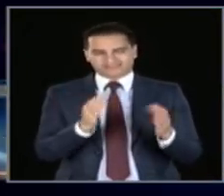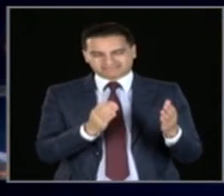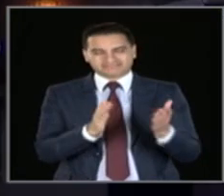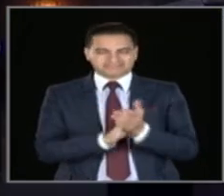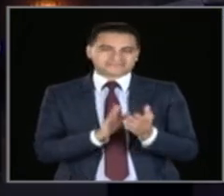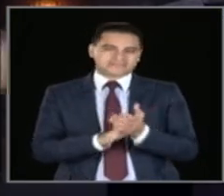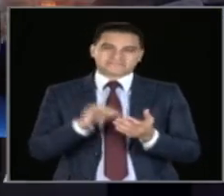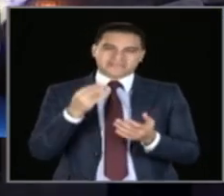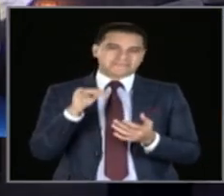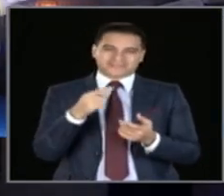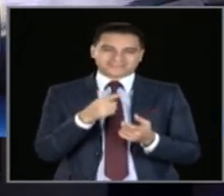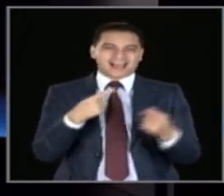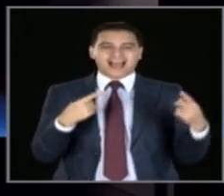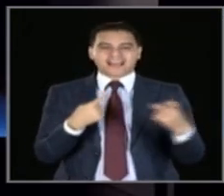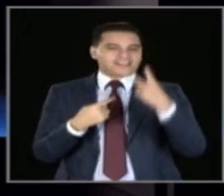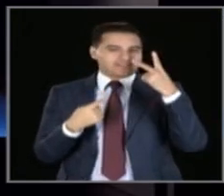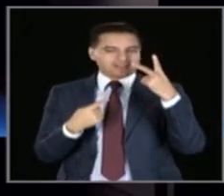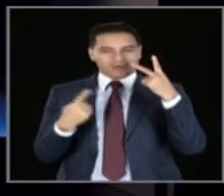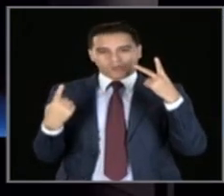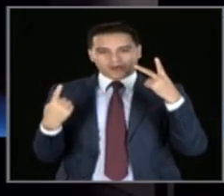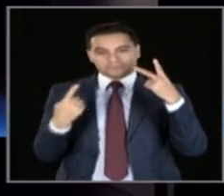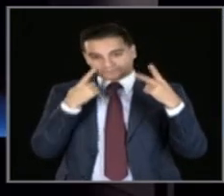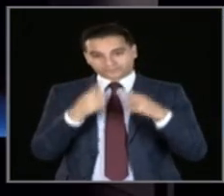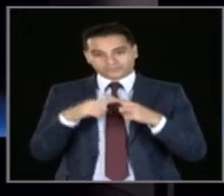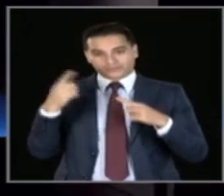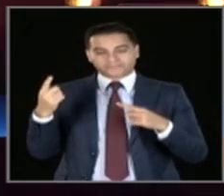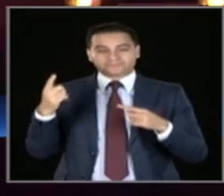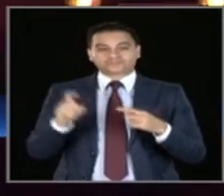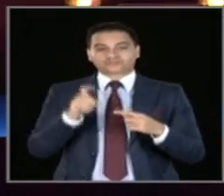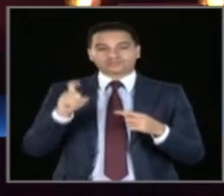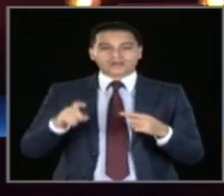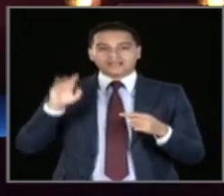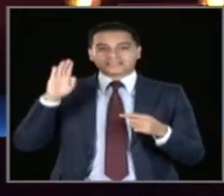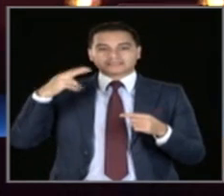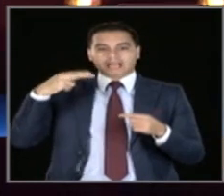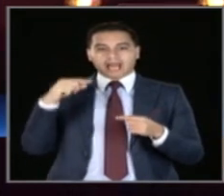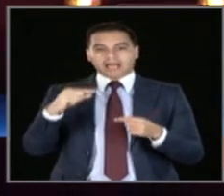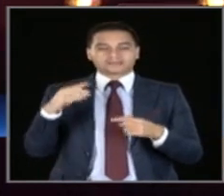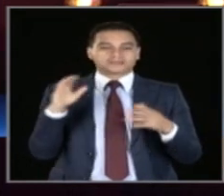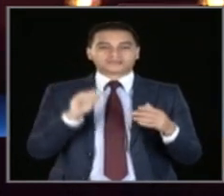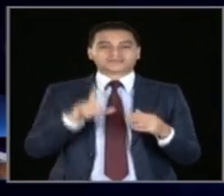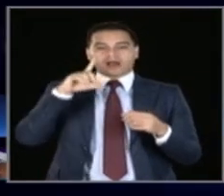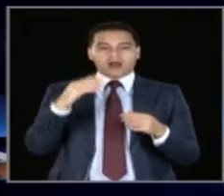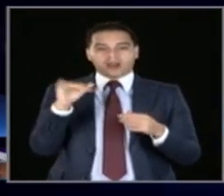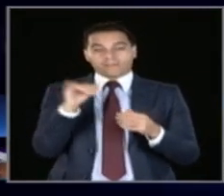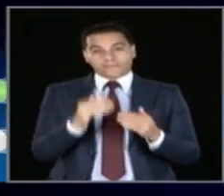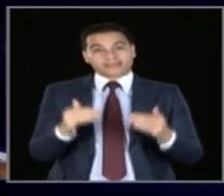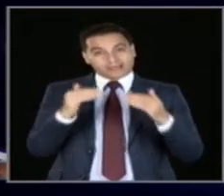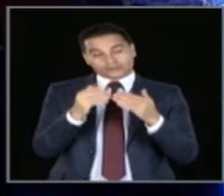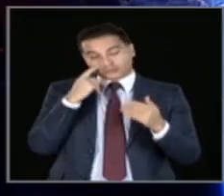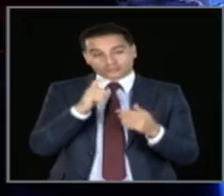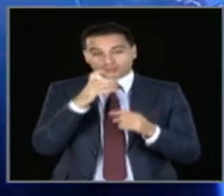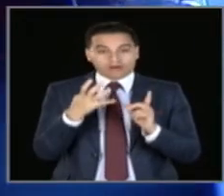برافو عليك يا محمد، هدفين مقابل هدف. سعد صالح، محتاج تتعادل. السؤال